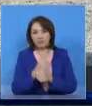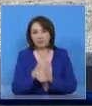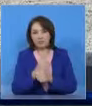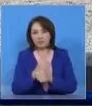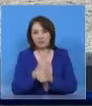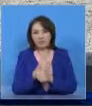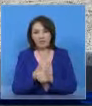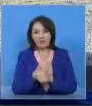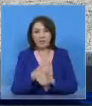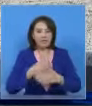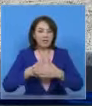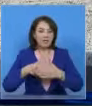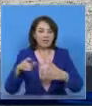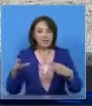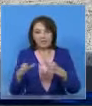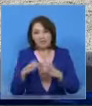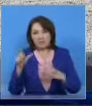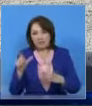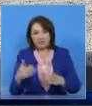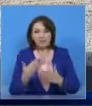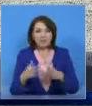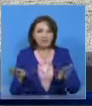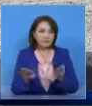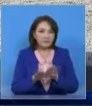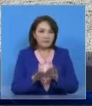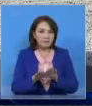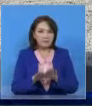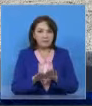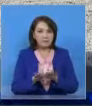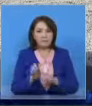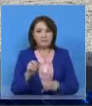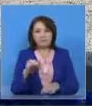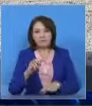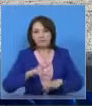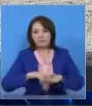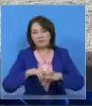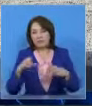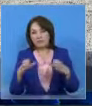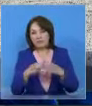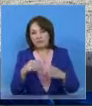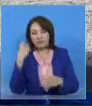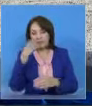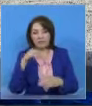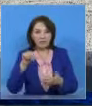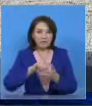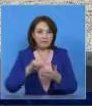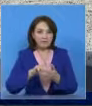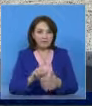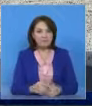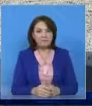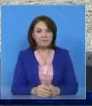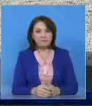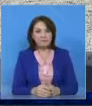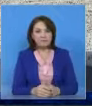де волонтерлар, еріктілер, сонымен қатар осы төтенше жағдайлар департаментінің гарнизонының жеке құрамы қатысып отыр.